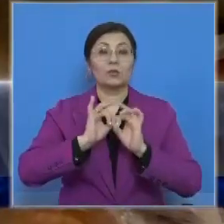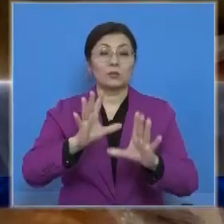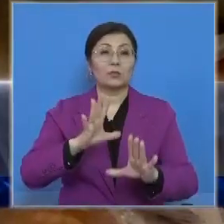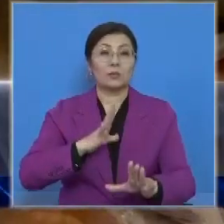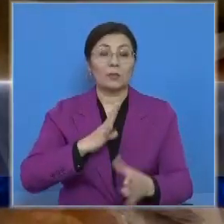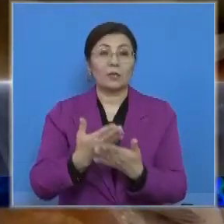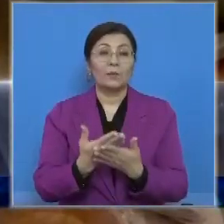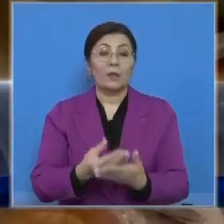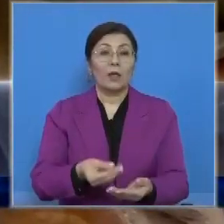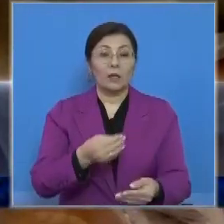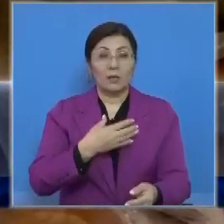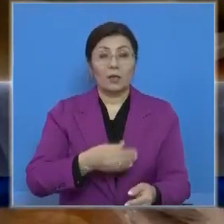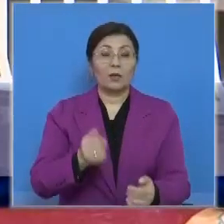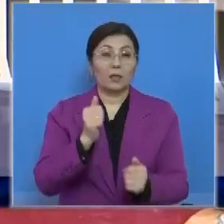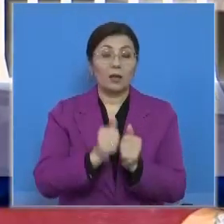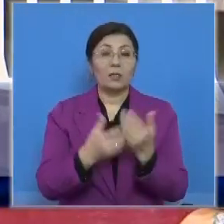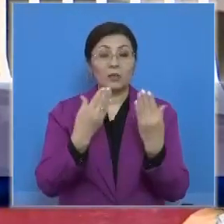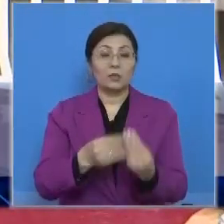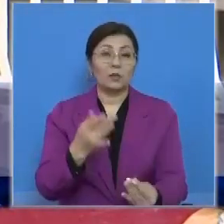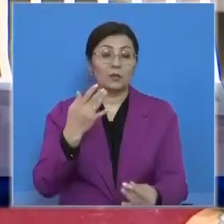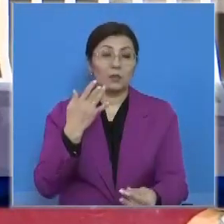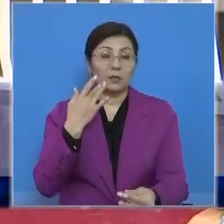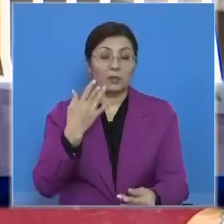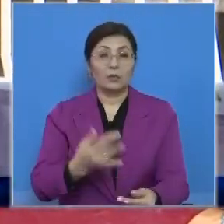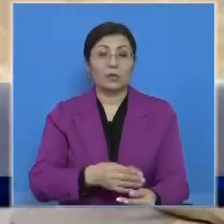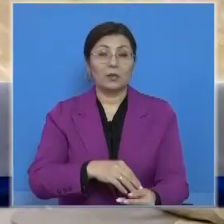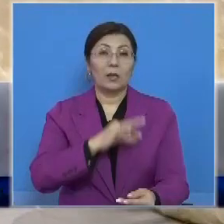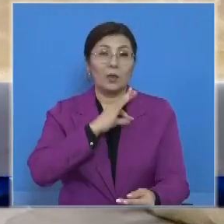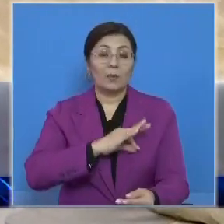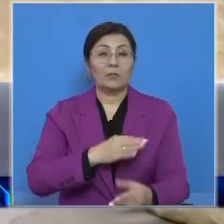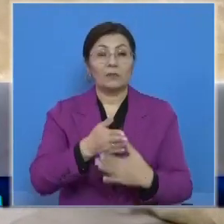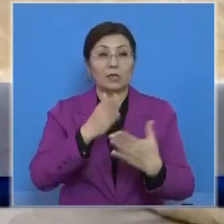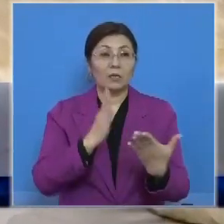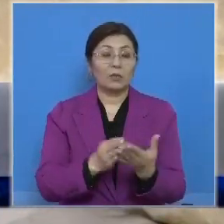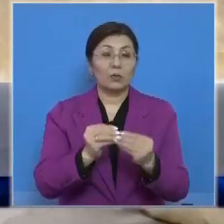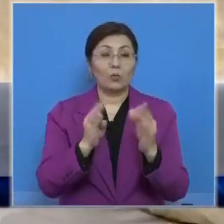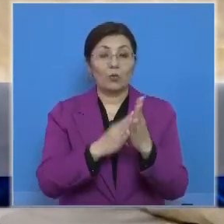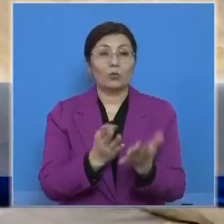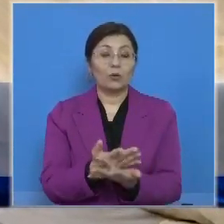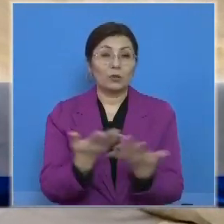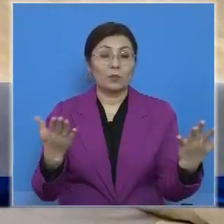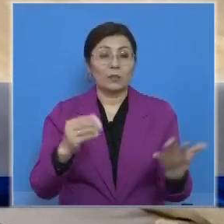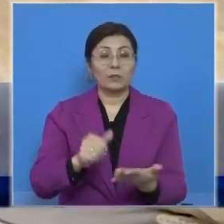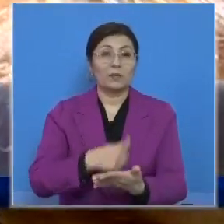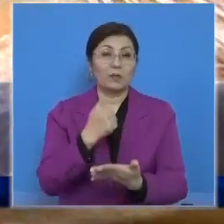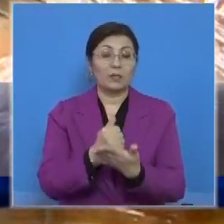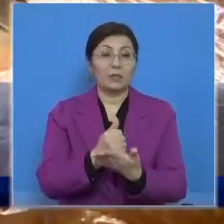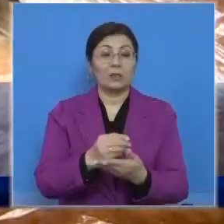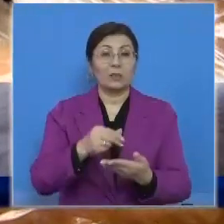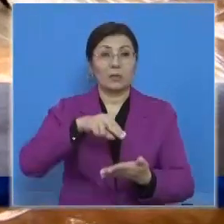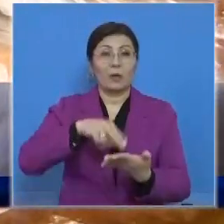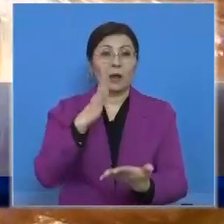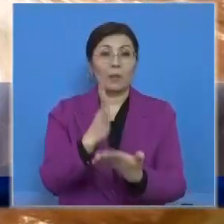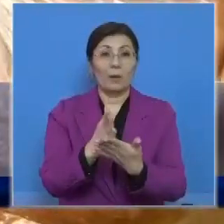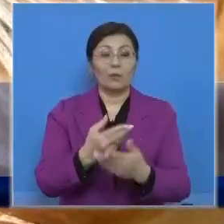Нақтырақ айтқанда, әлеуметтік маңызы бар нан, сүт, ұн, қант, күріш сынды 19 тауарға үкіметпен бекітілген шекті баға бар.